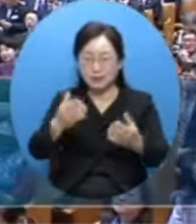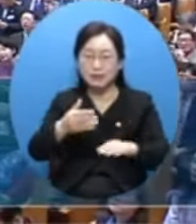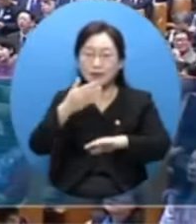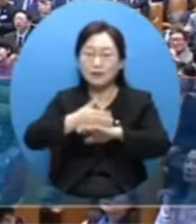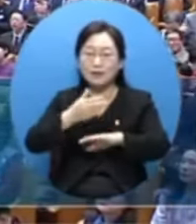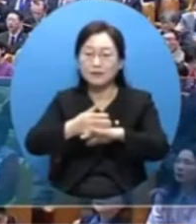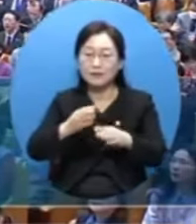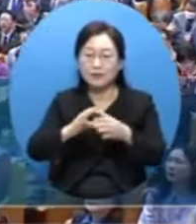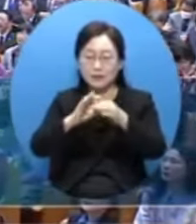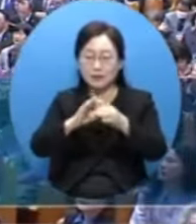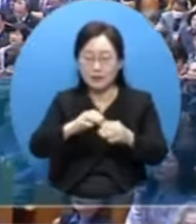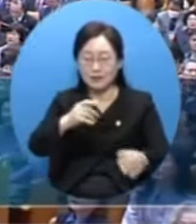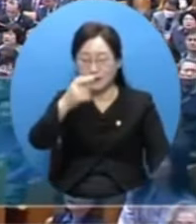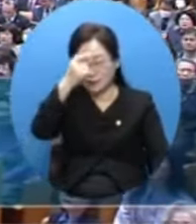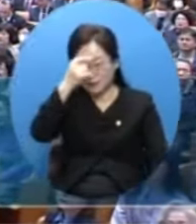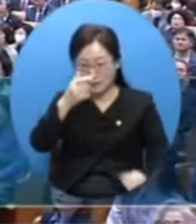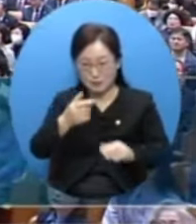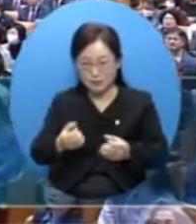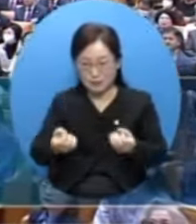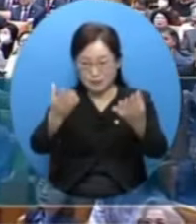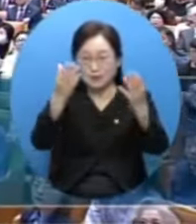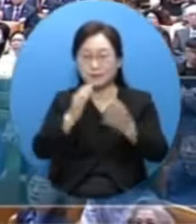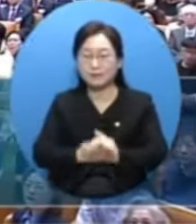감사의 제사.